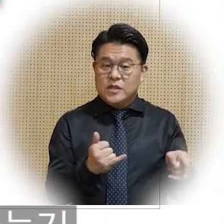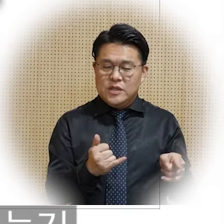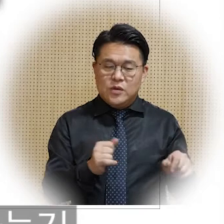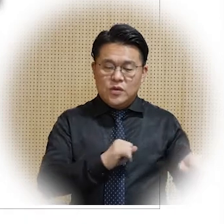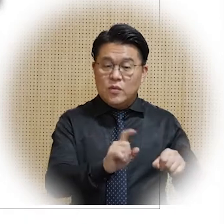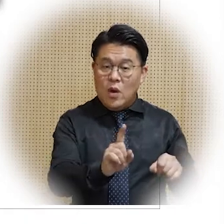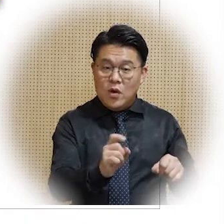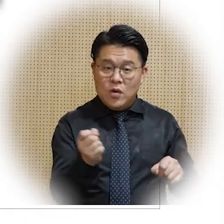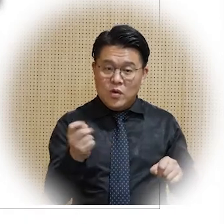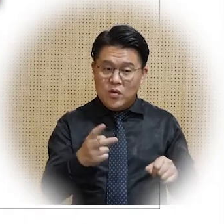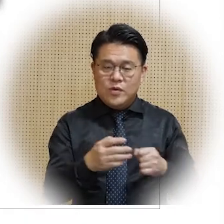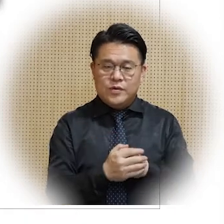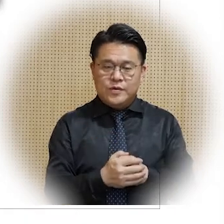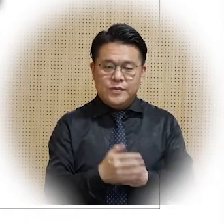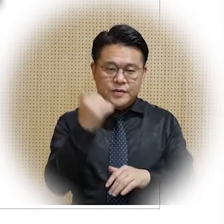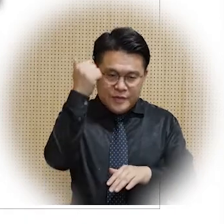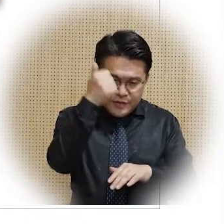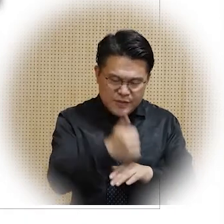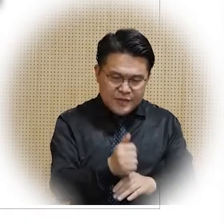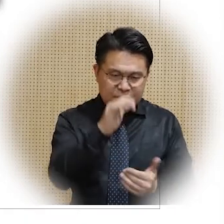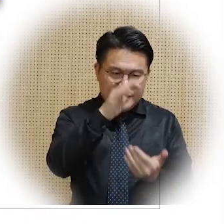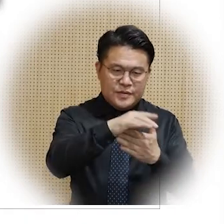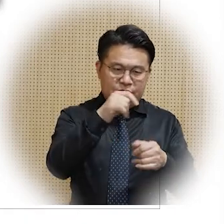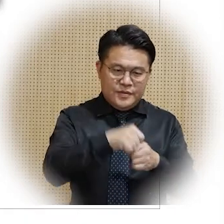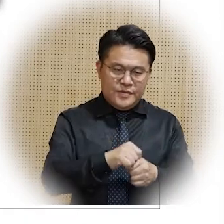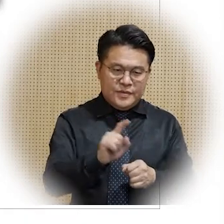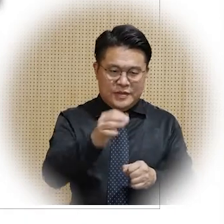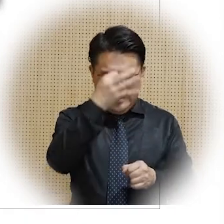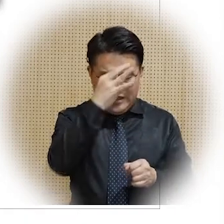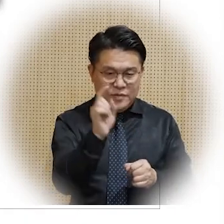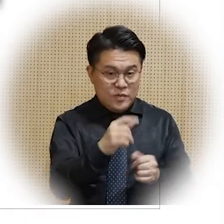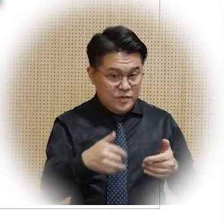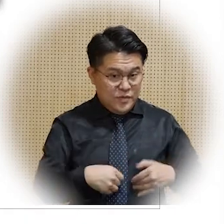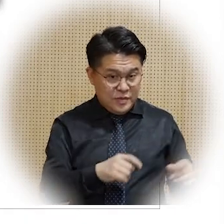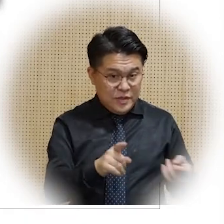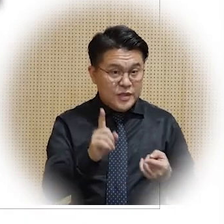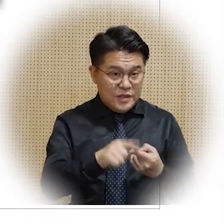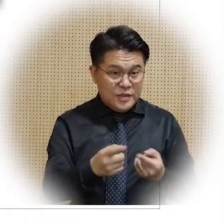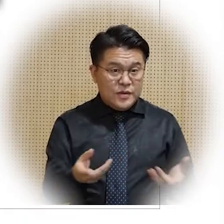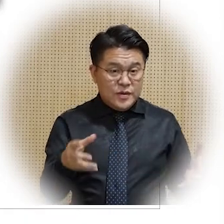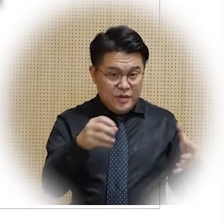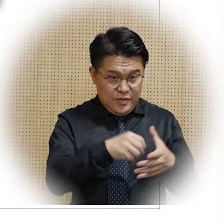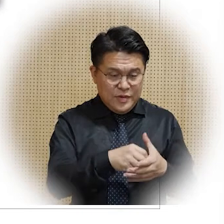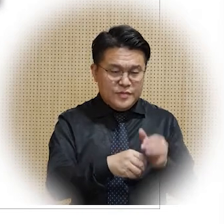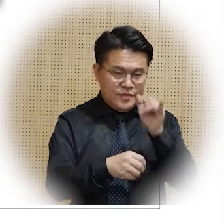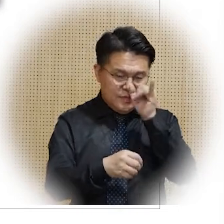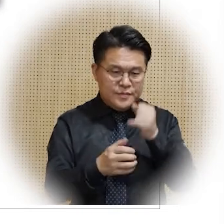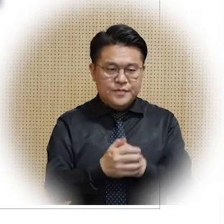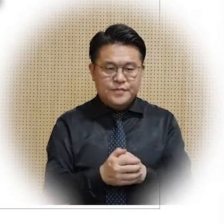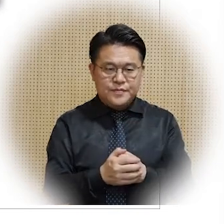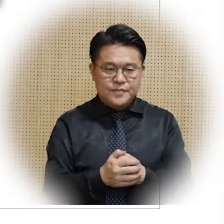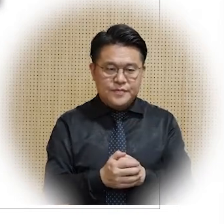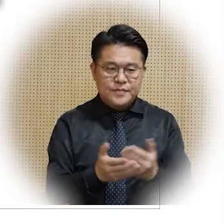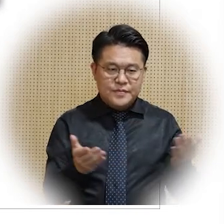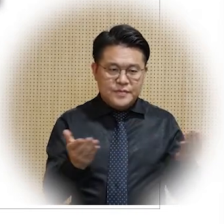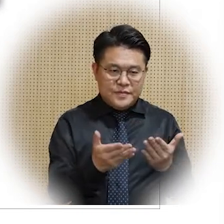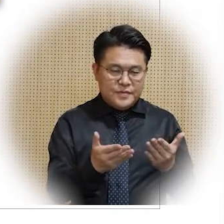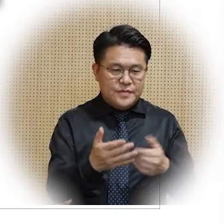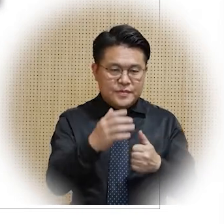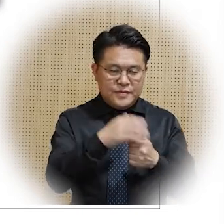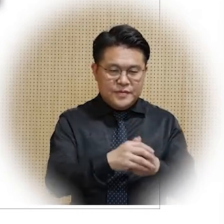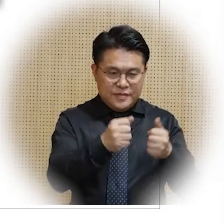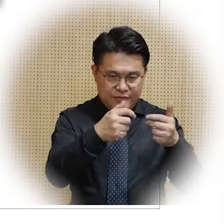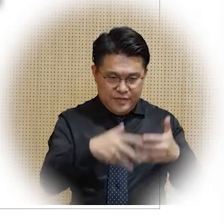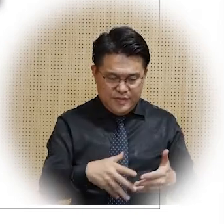무엇을 하는지, 또한 최종 결과를 달성하기 위해서는 어떤 기술들을 사용해야 되는지를 포함한 직무의 구성